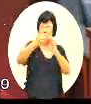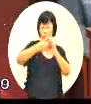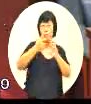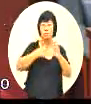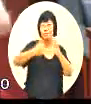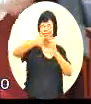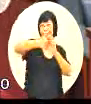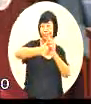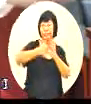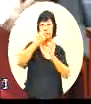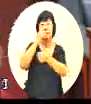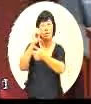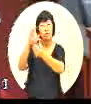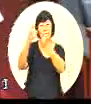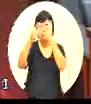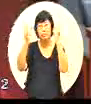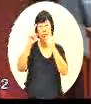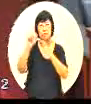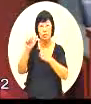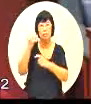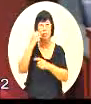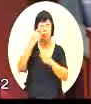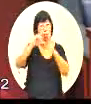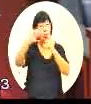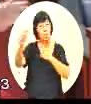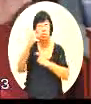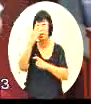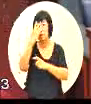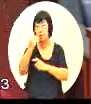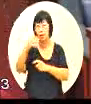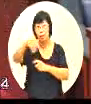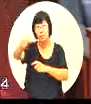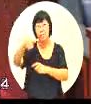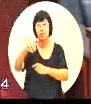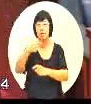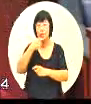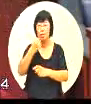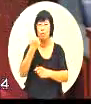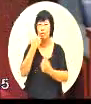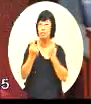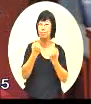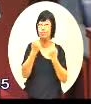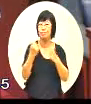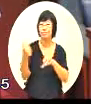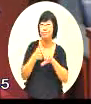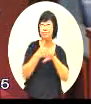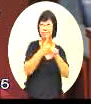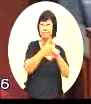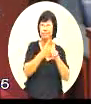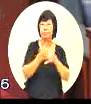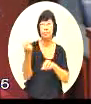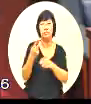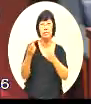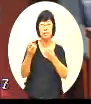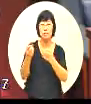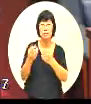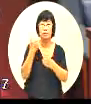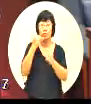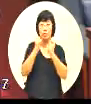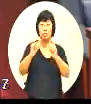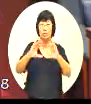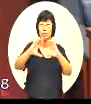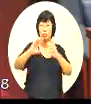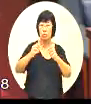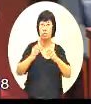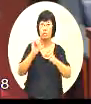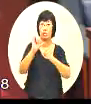就赶紧告诉公，你要回高铁站，我用我的车载你。我在车上就问他，他说民国60年代。那